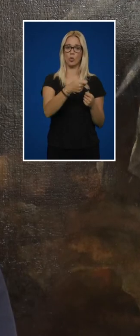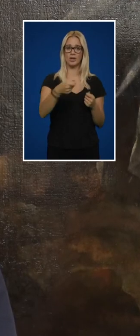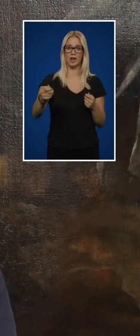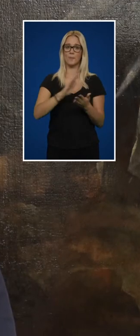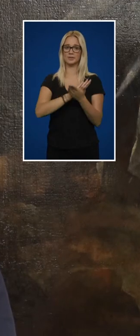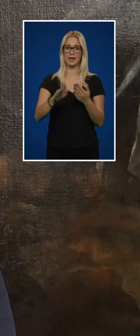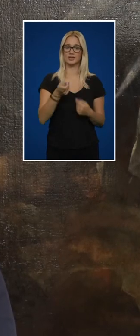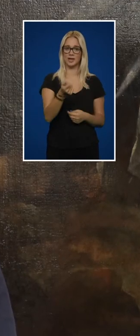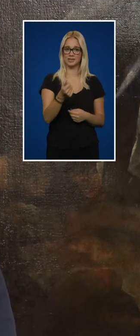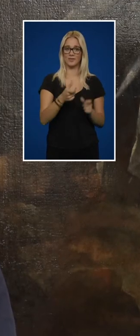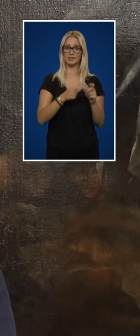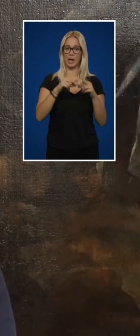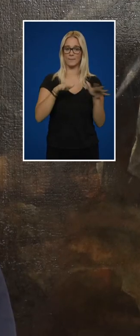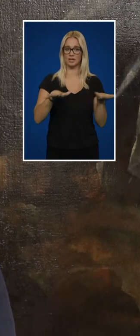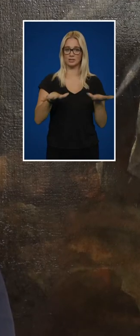je preko